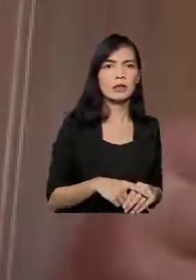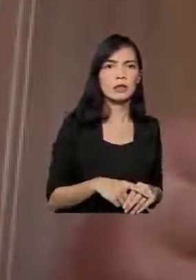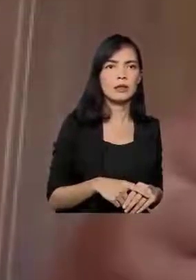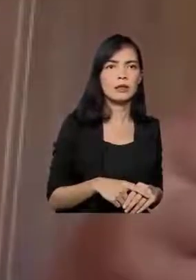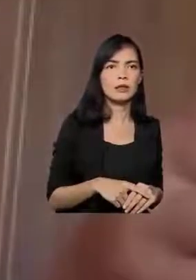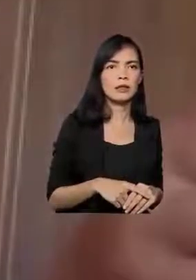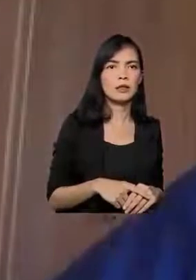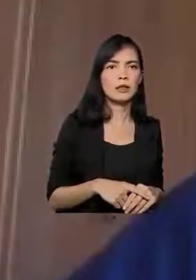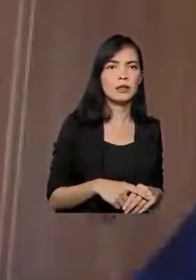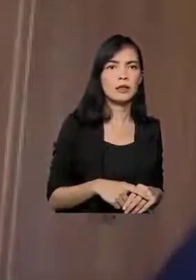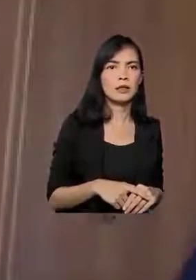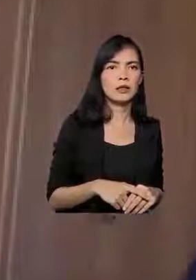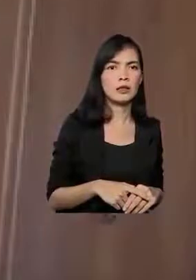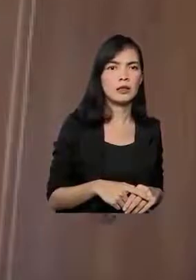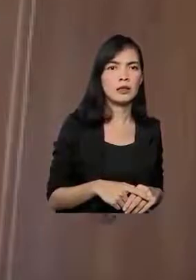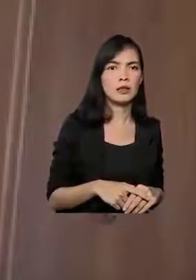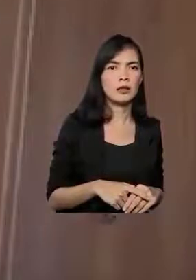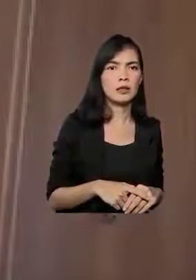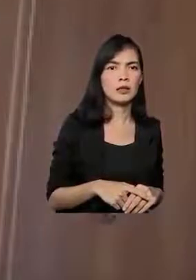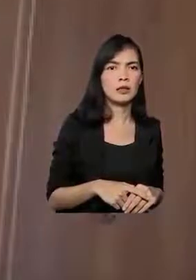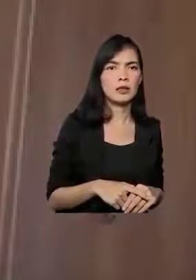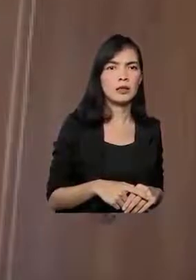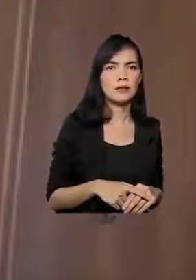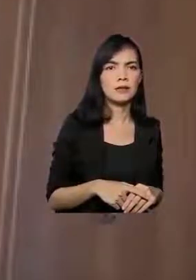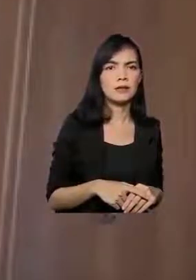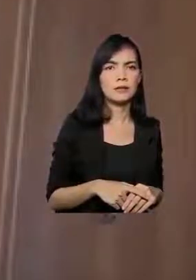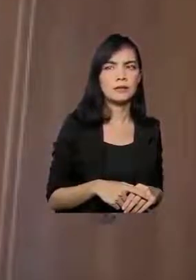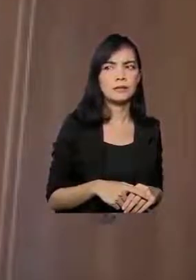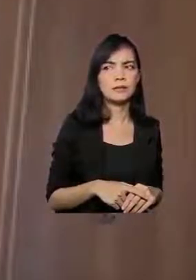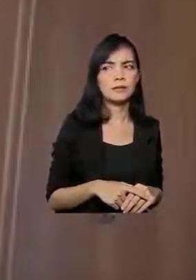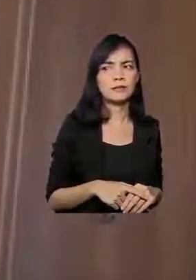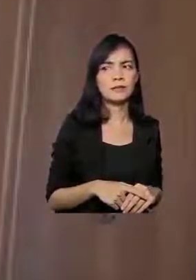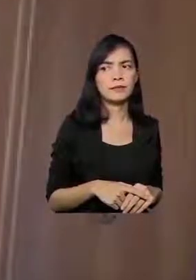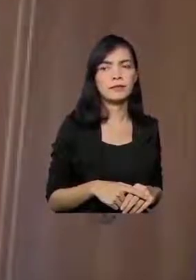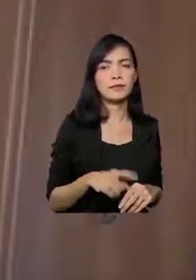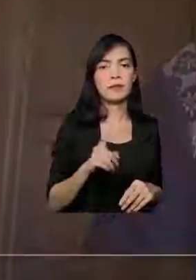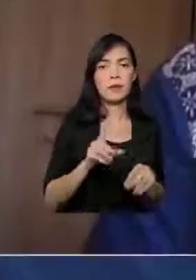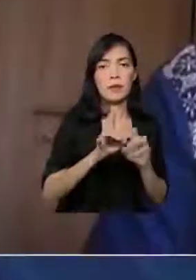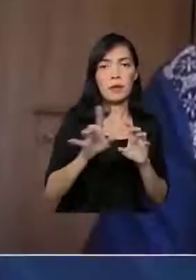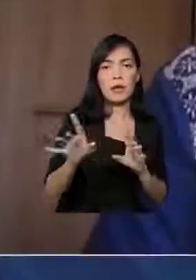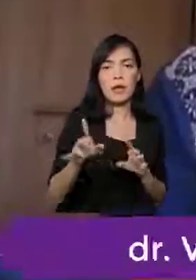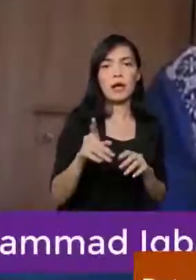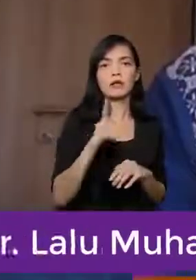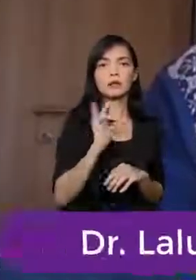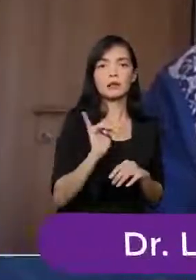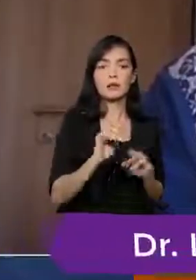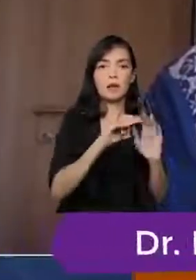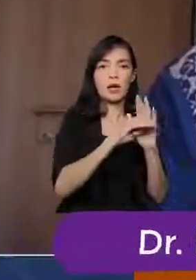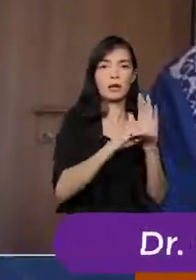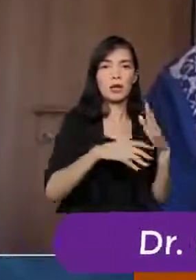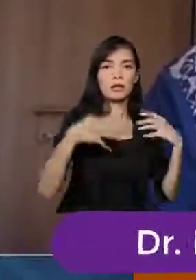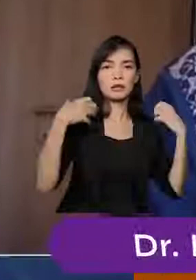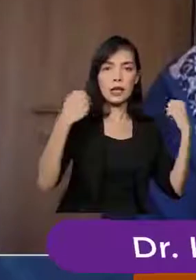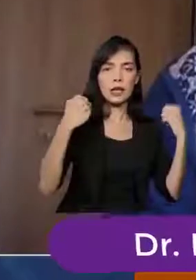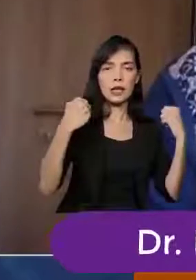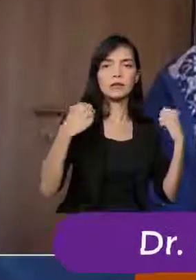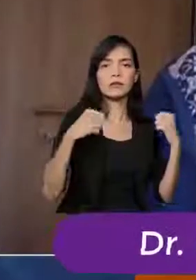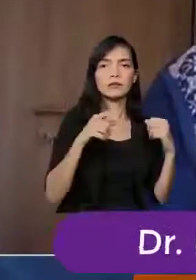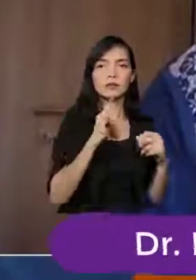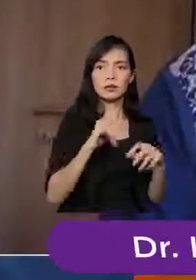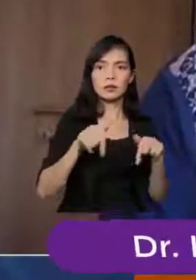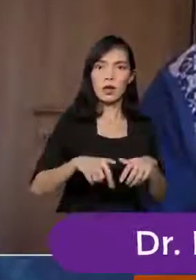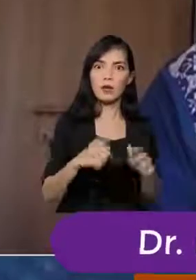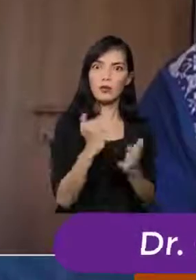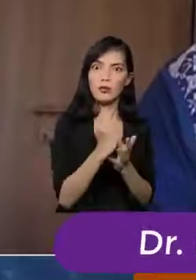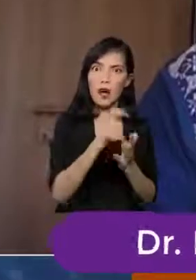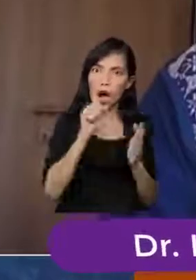spam di atas diatas lantai ya tapi untuk perbedaannya tadi entok protokol kesehatan pastinya sekarang jadi